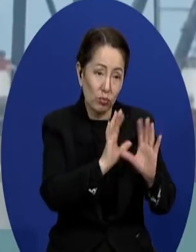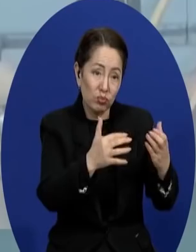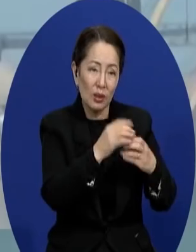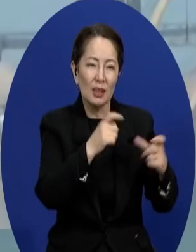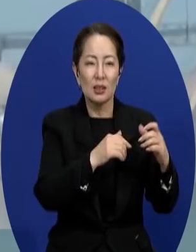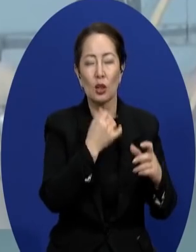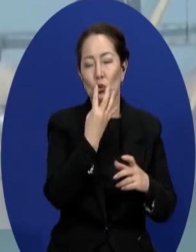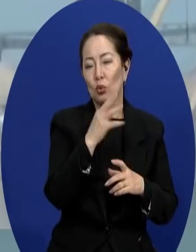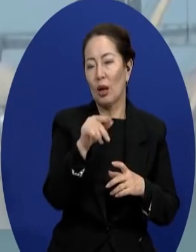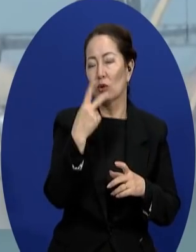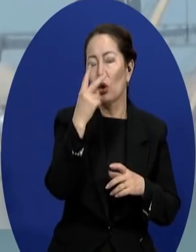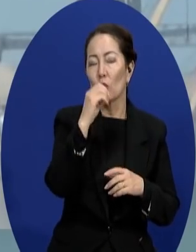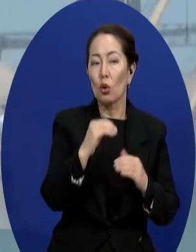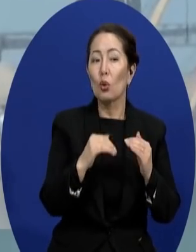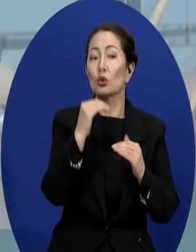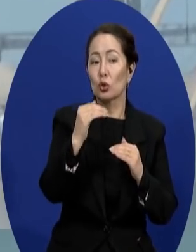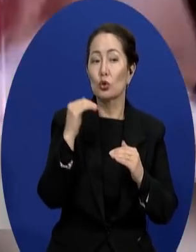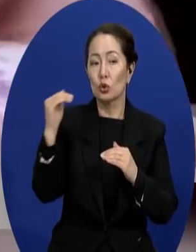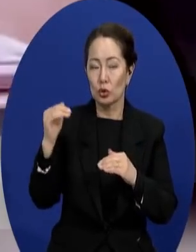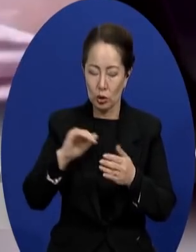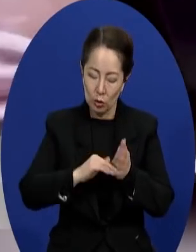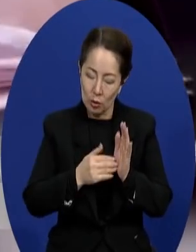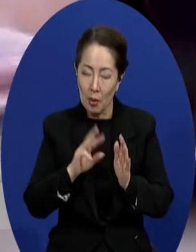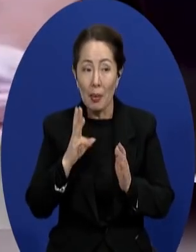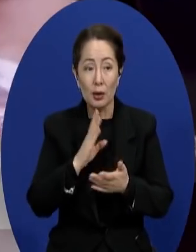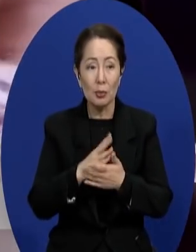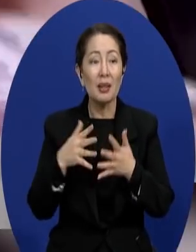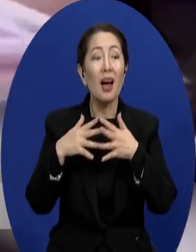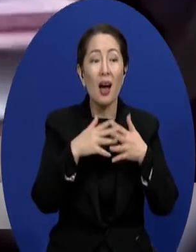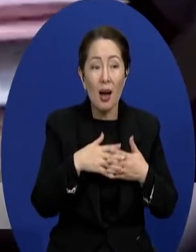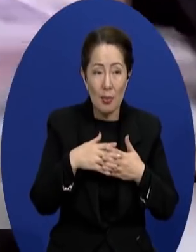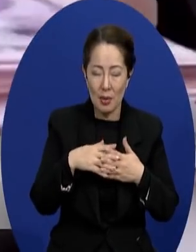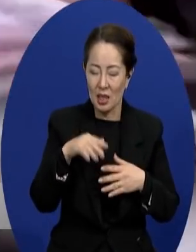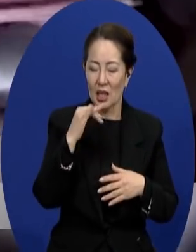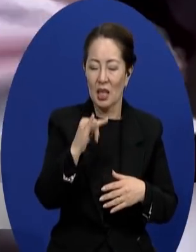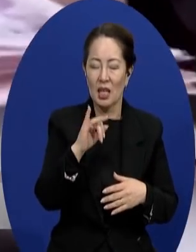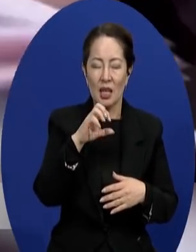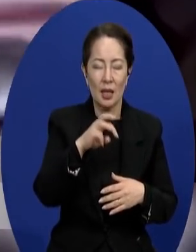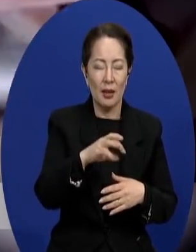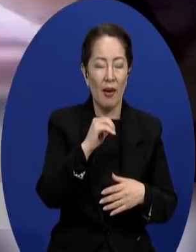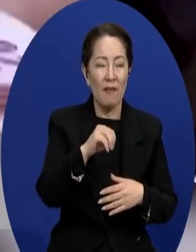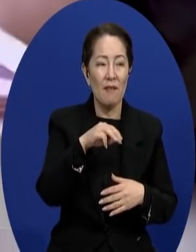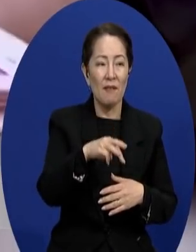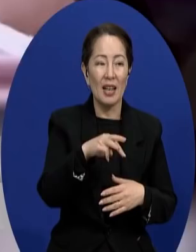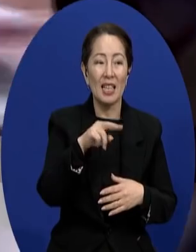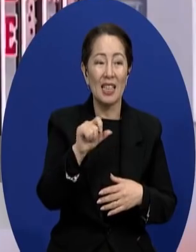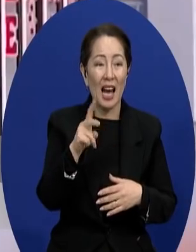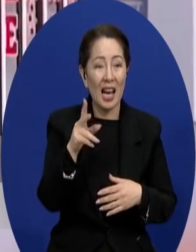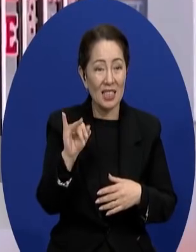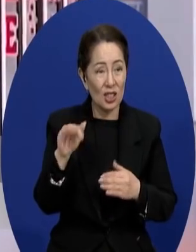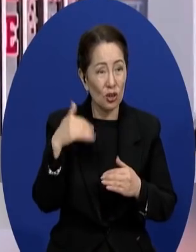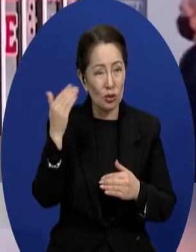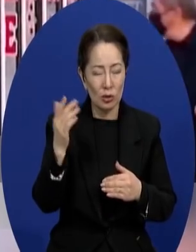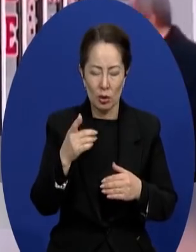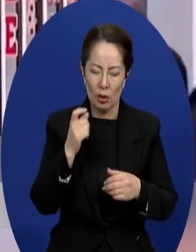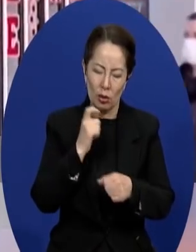өсөлт 4.2%-аас өсөх одоо ийм төлөвтэй байна. За Америкийн хувьд бол инфляци өндөр байгаа нь хөлмрийн зах зээл цаашлаад одоо эдийн засагт